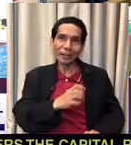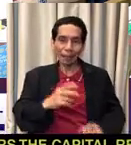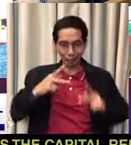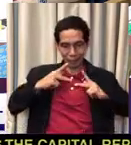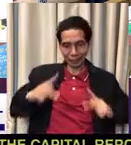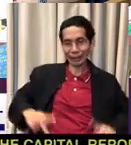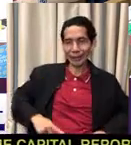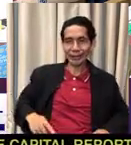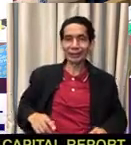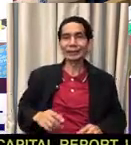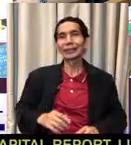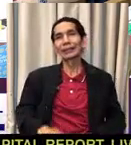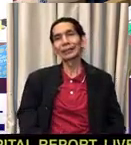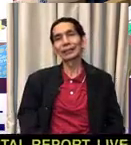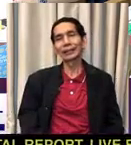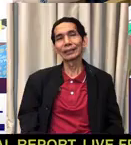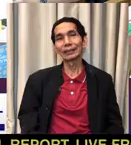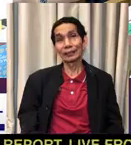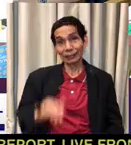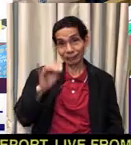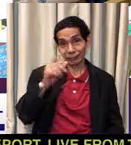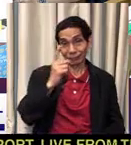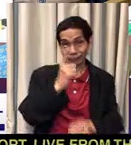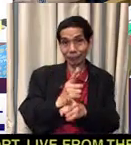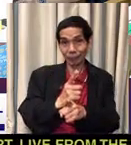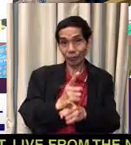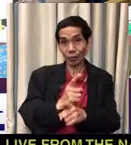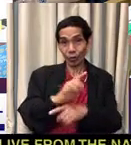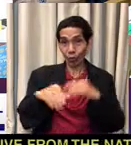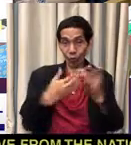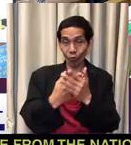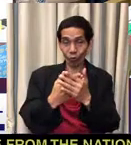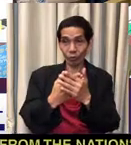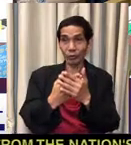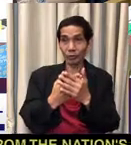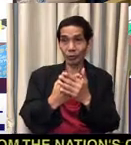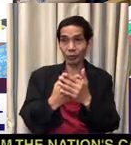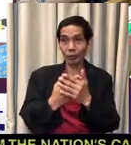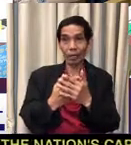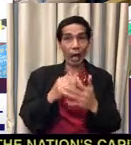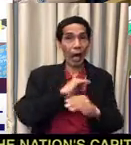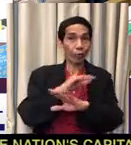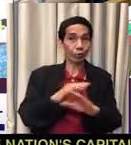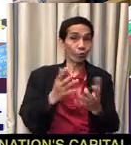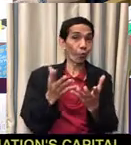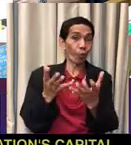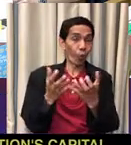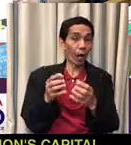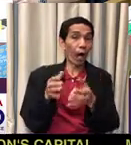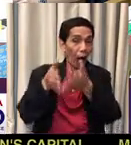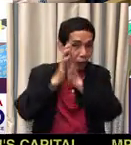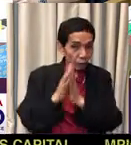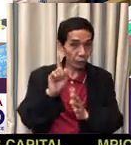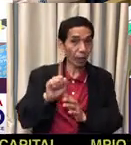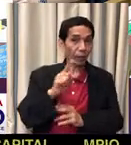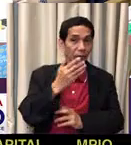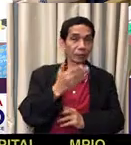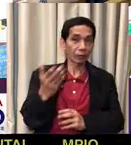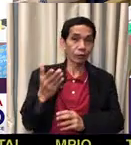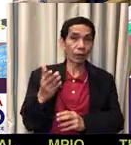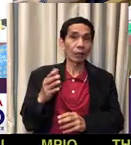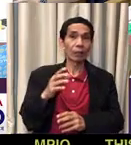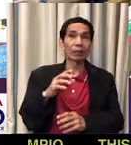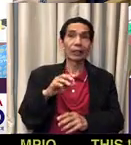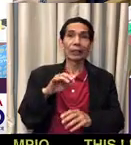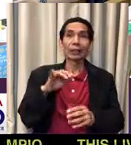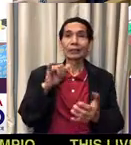physically, di ba? Lahat naman, hindi ko naman hinihingi sa inyo ang isang bagay na hindi